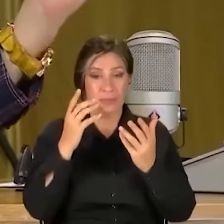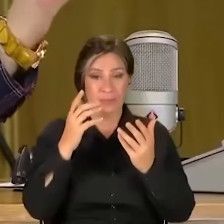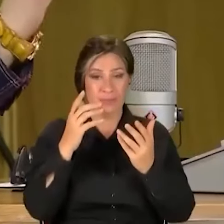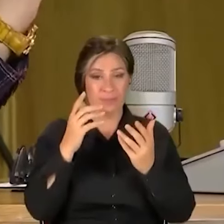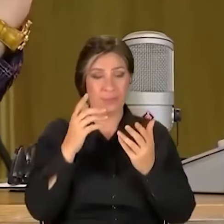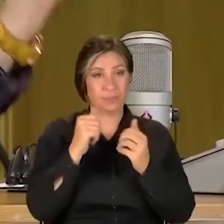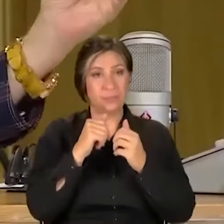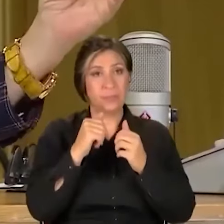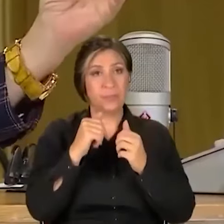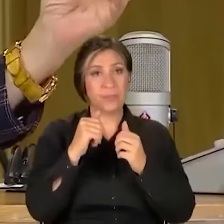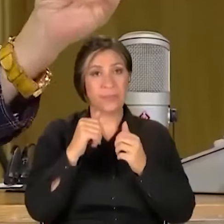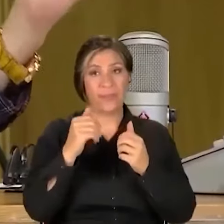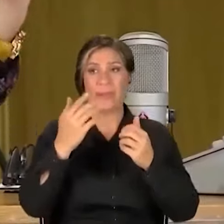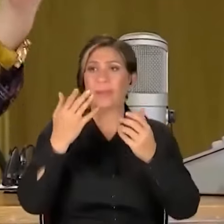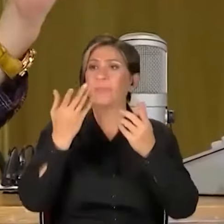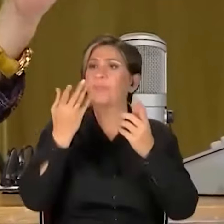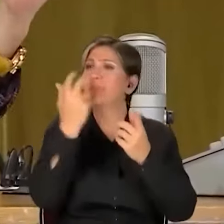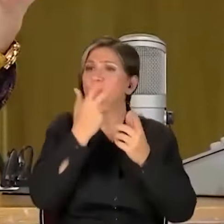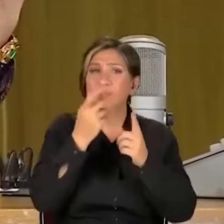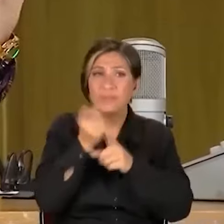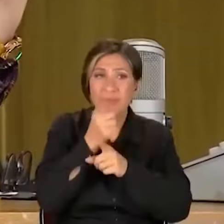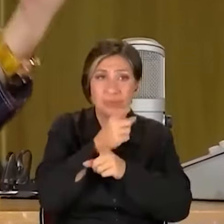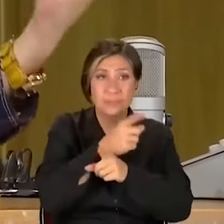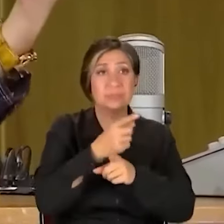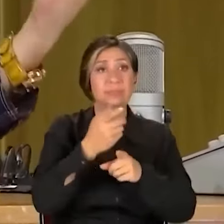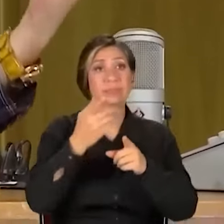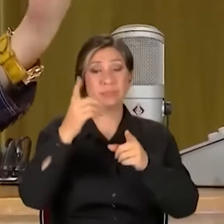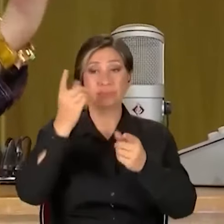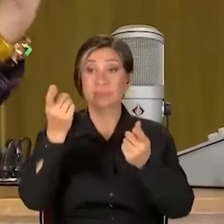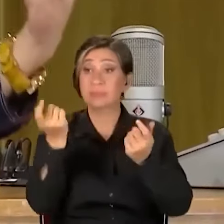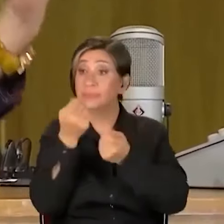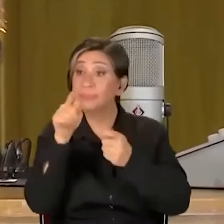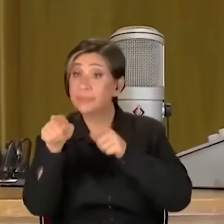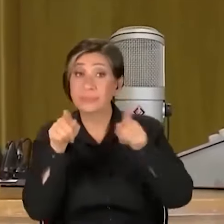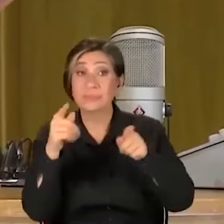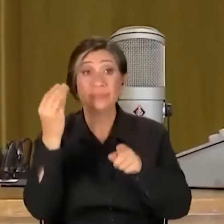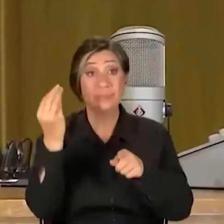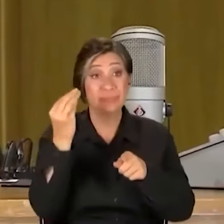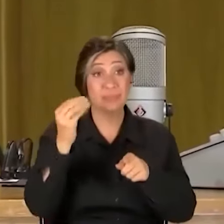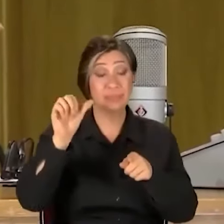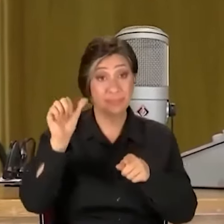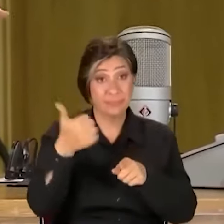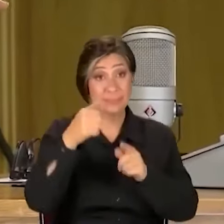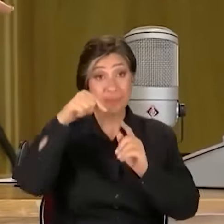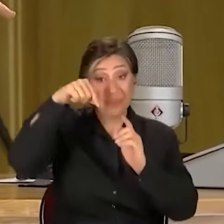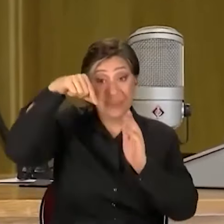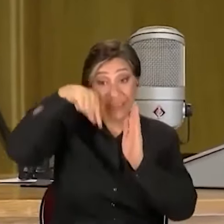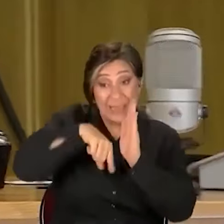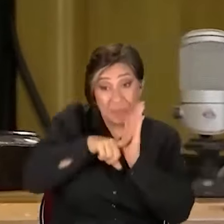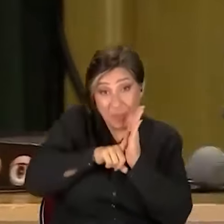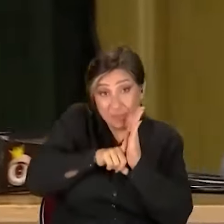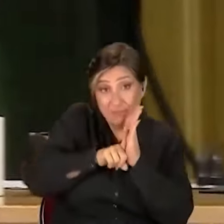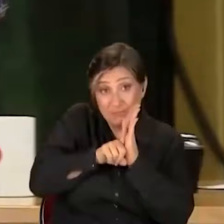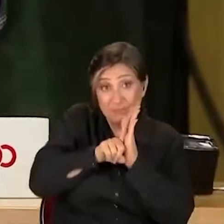hangi underground'u, hangi lokal işi, iyi kaliteli ve dipten gelen